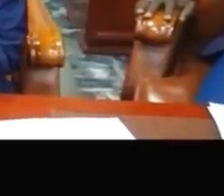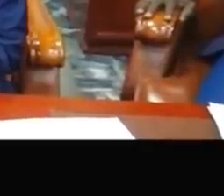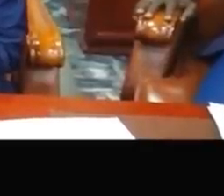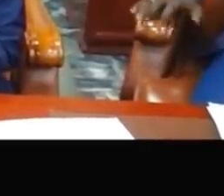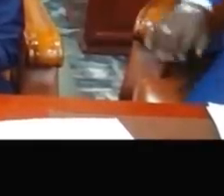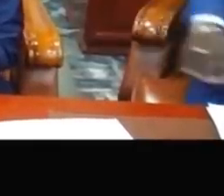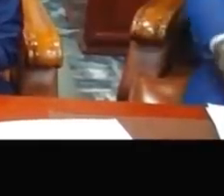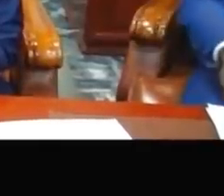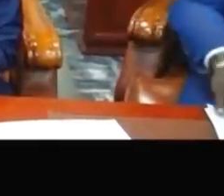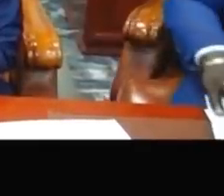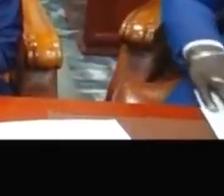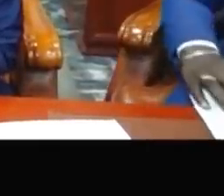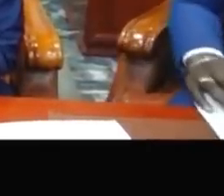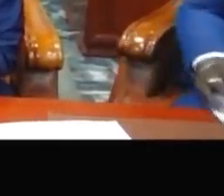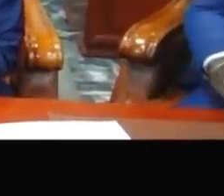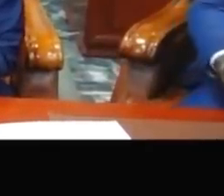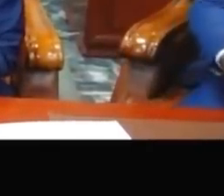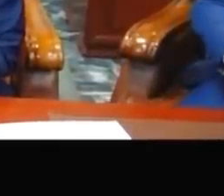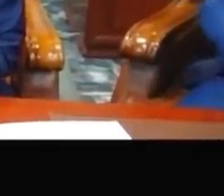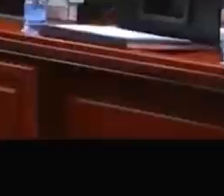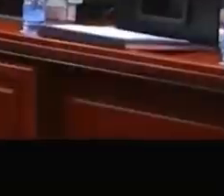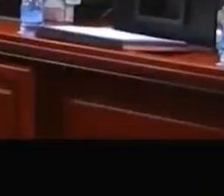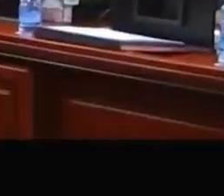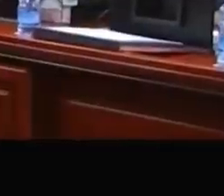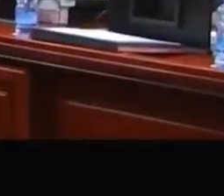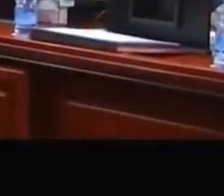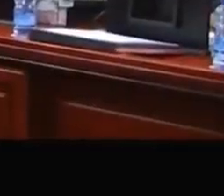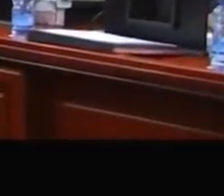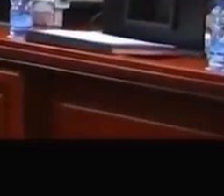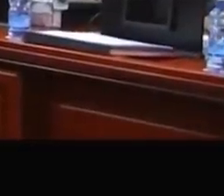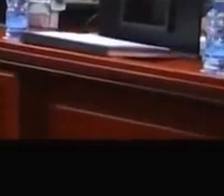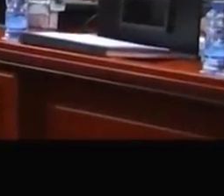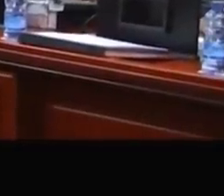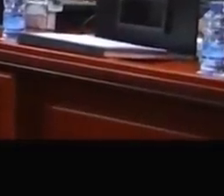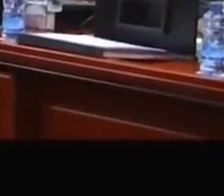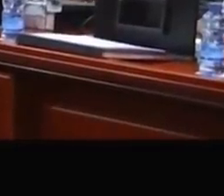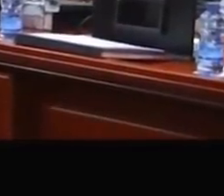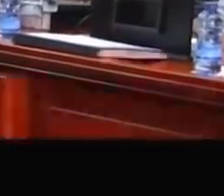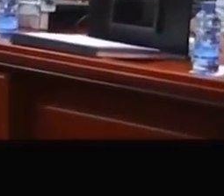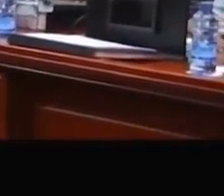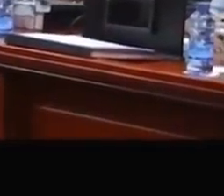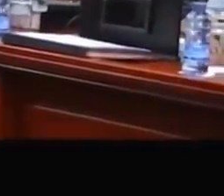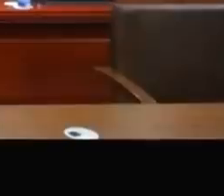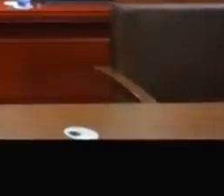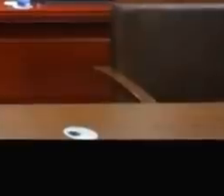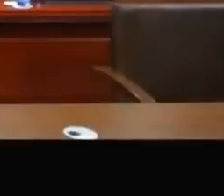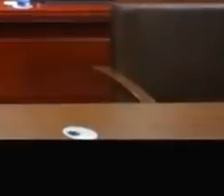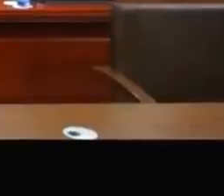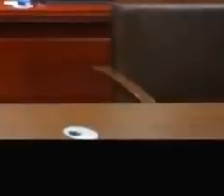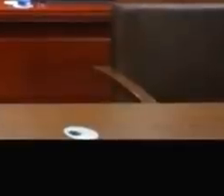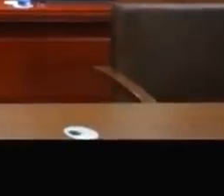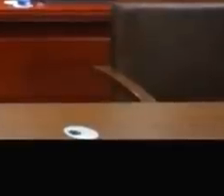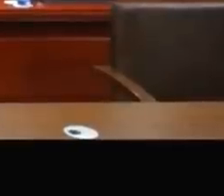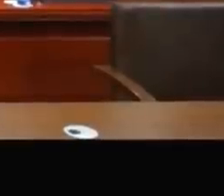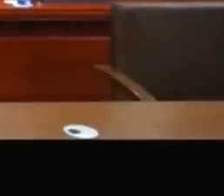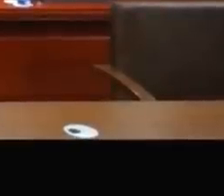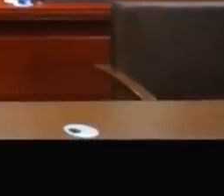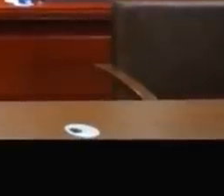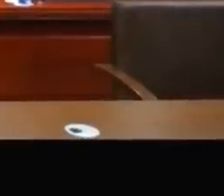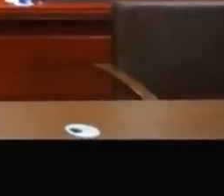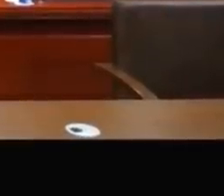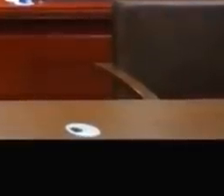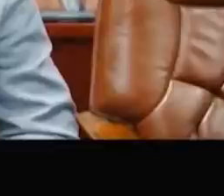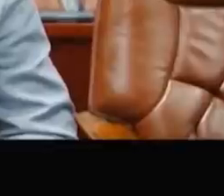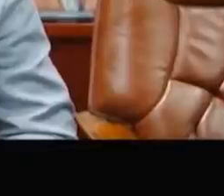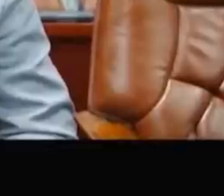économique spéciale dans la commune de Nsélé, baptisée au nom de Kin Malebo. Cette dernière va